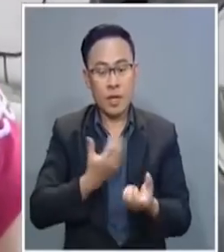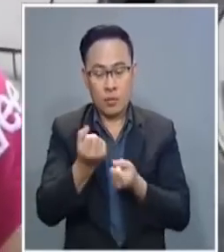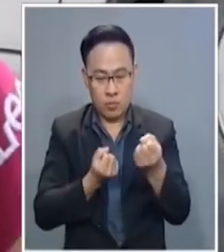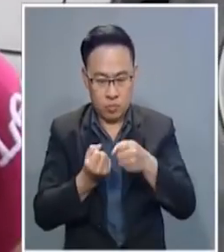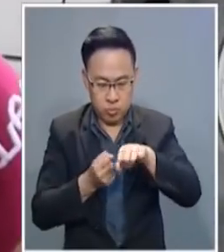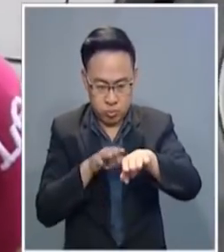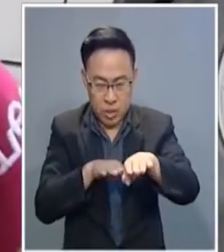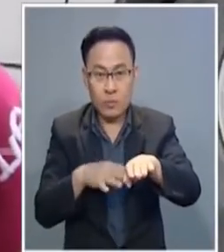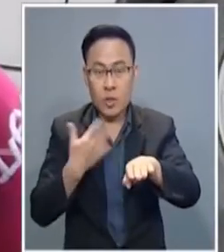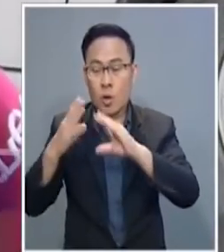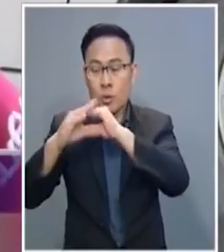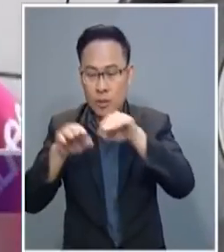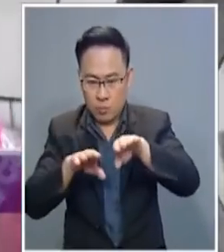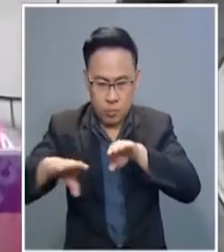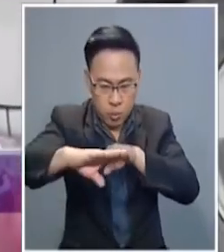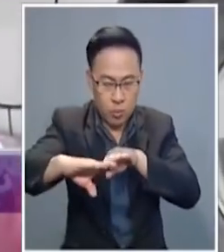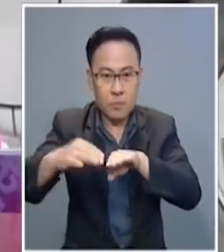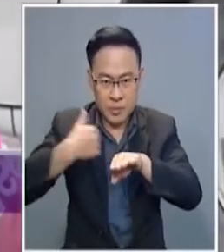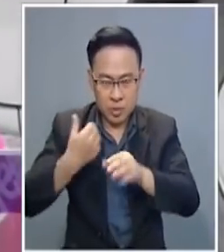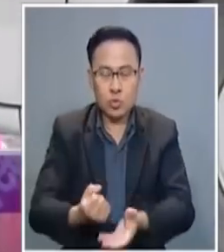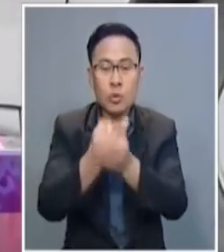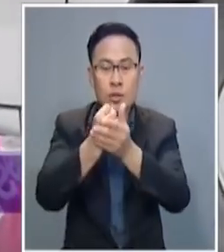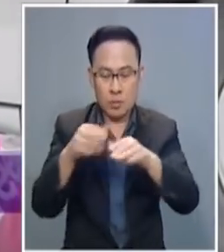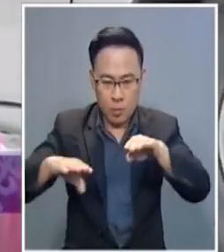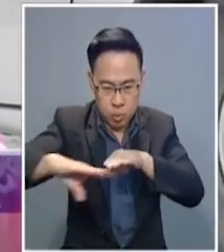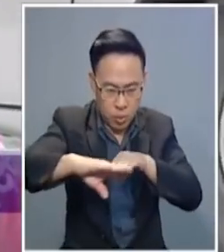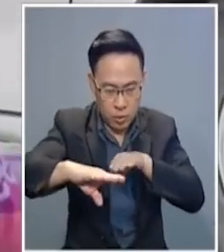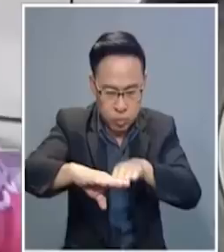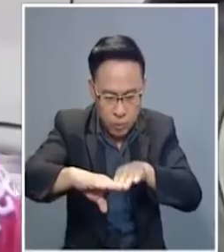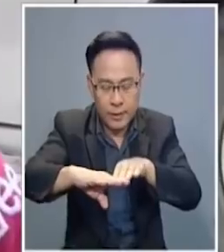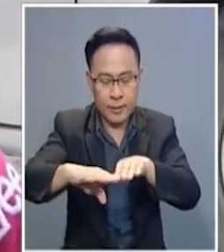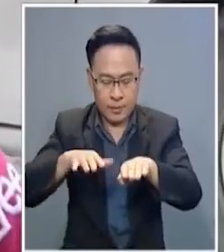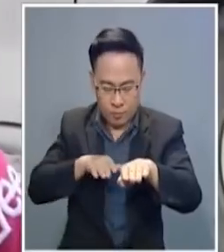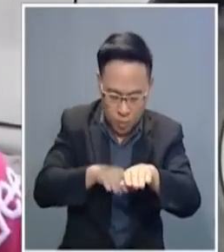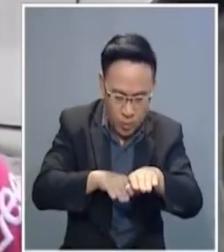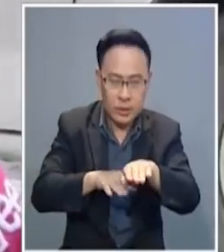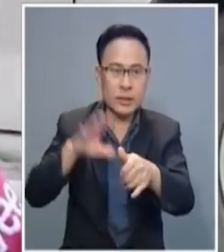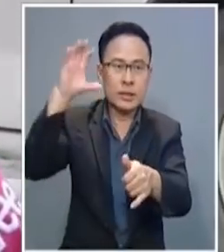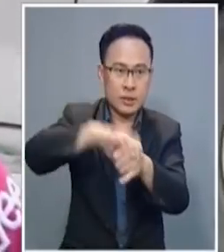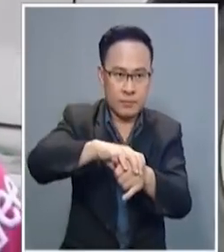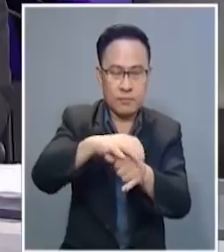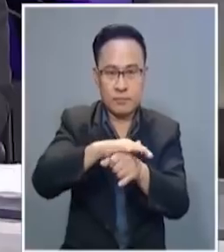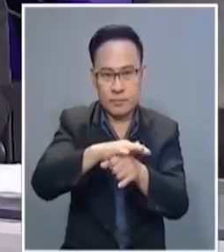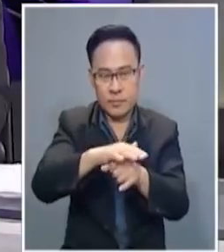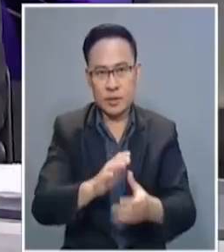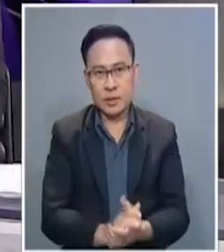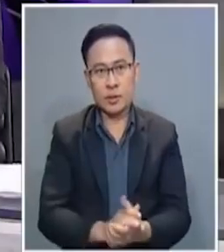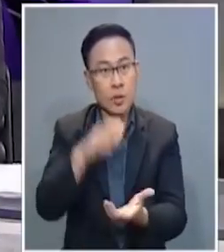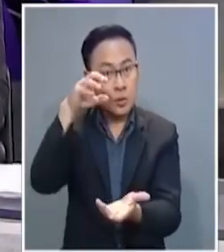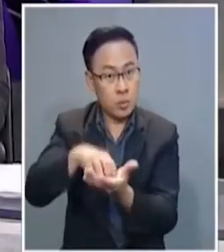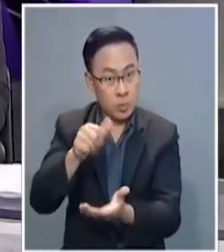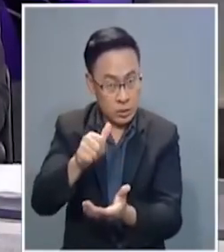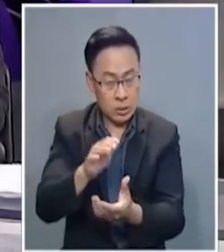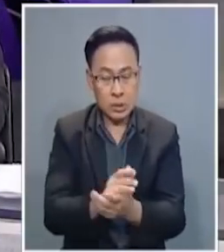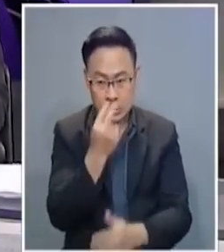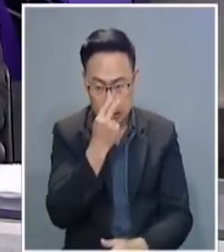ให้อ่ะค่ะปาดหน้าคนร้ายให้แต่นั้นก็จับคนร้ายได้อะค่ะ นี่นะฮะยังโชคดีขนาดไหน